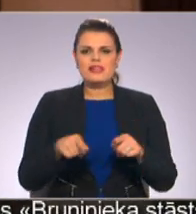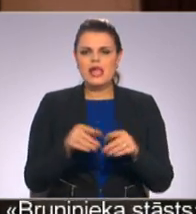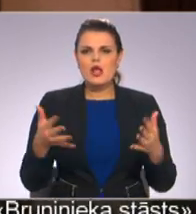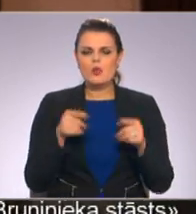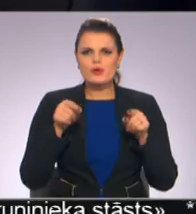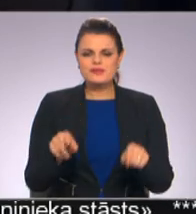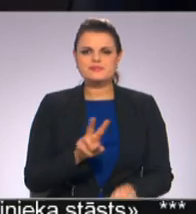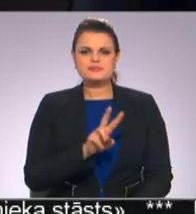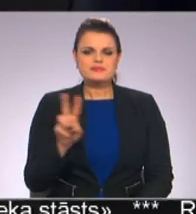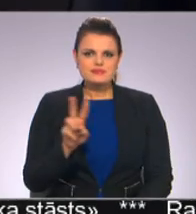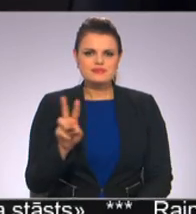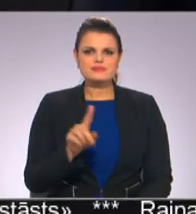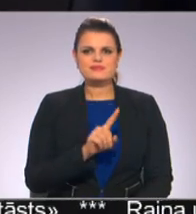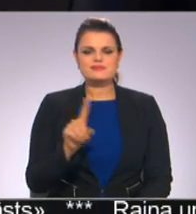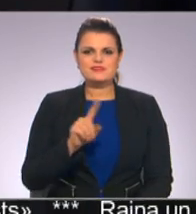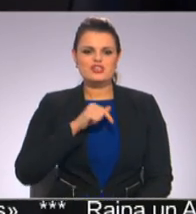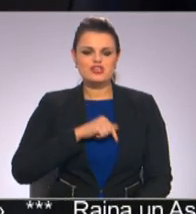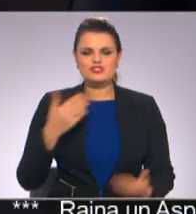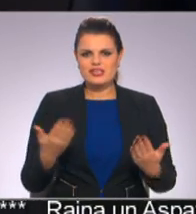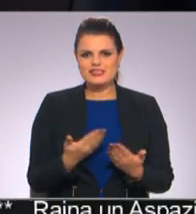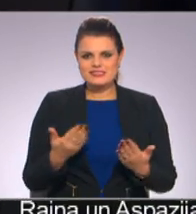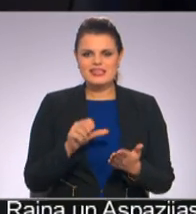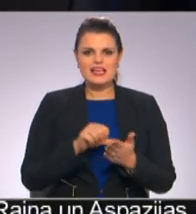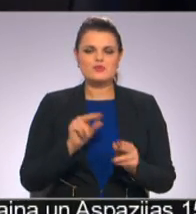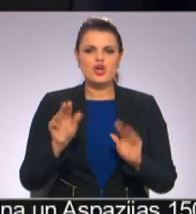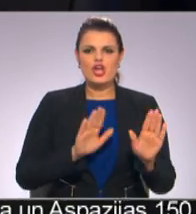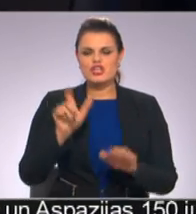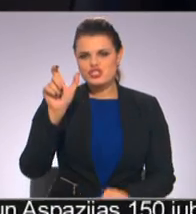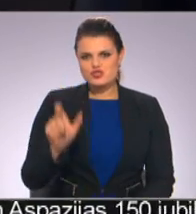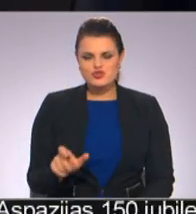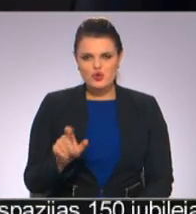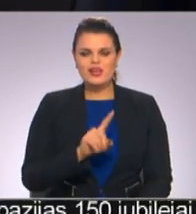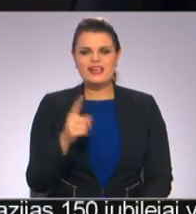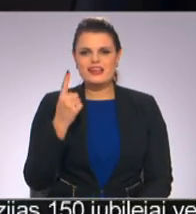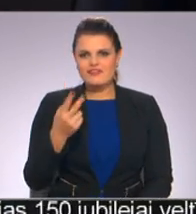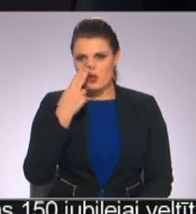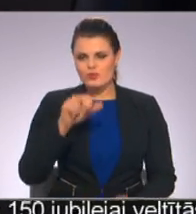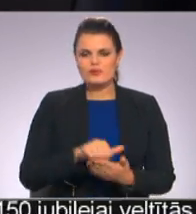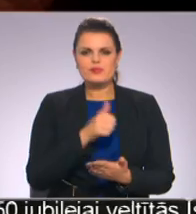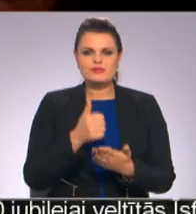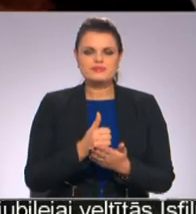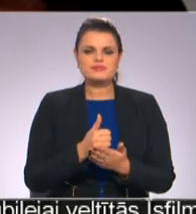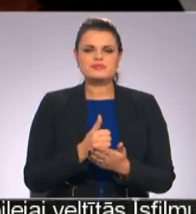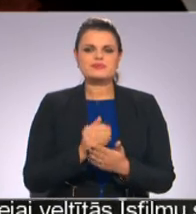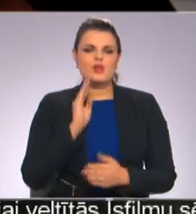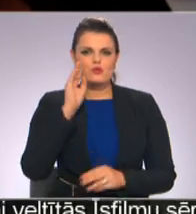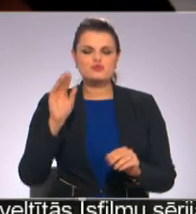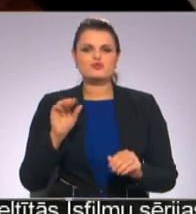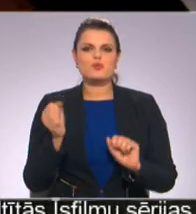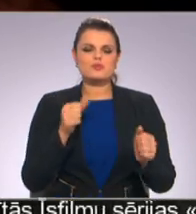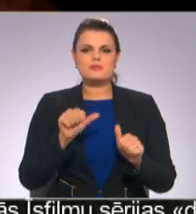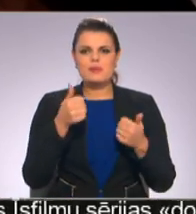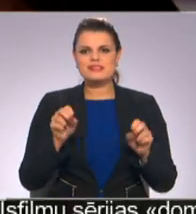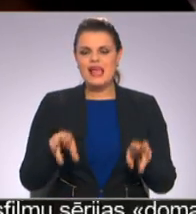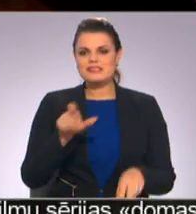tādu, kas ir iekšējā dzīve. Iestudējuma režisore Simona Orinska ir viena no vadošajiem austrumu kustību mākslas ekspertiem